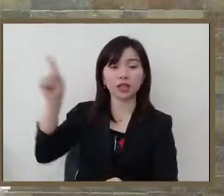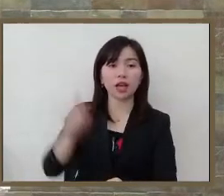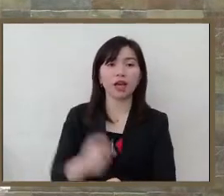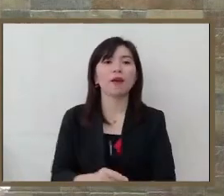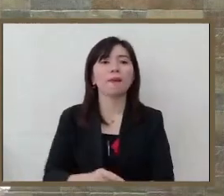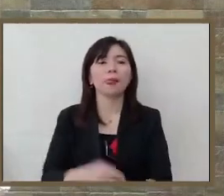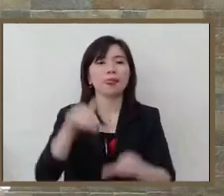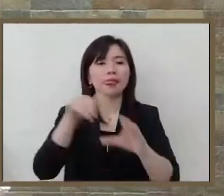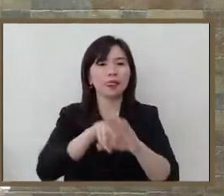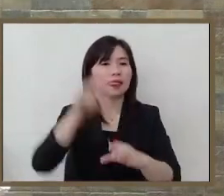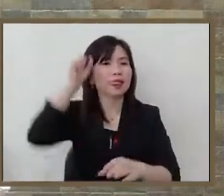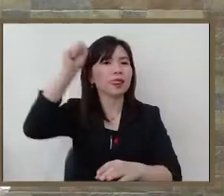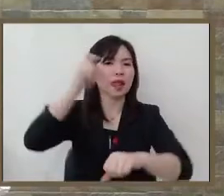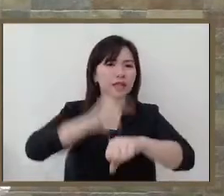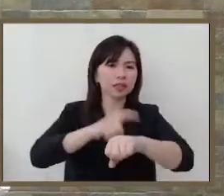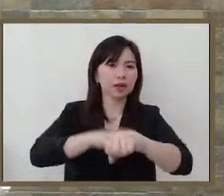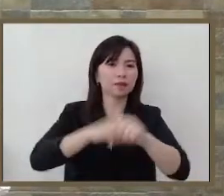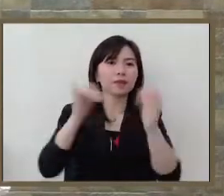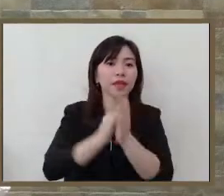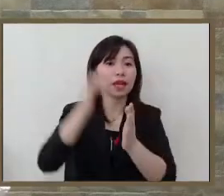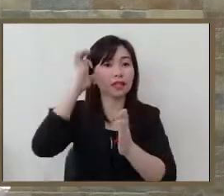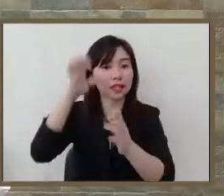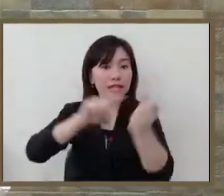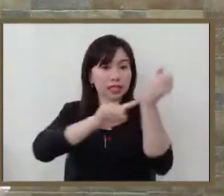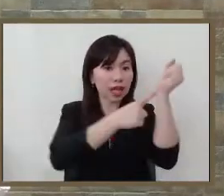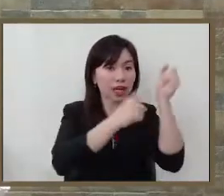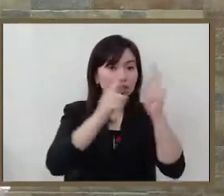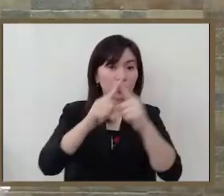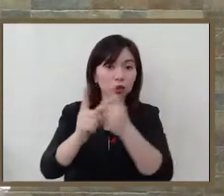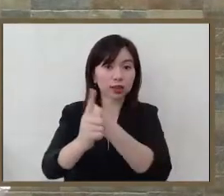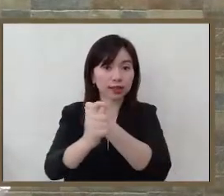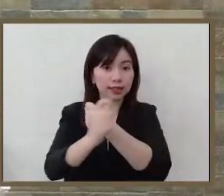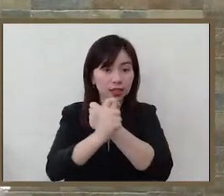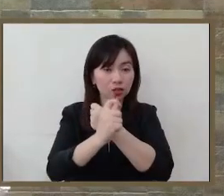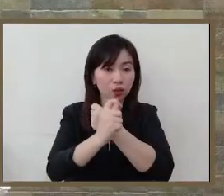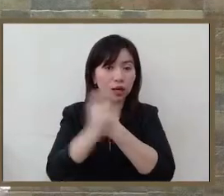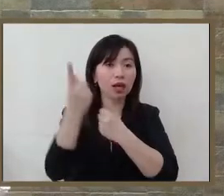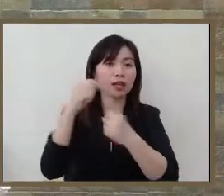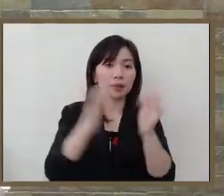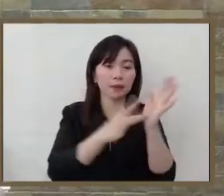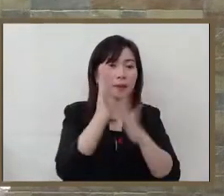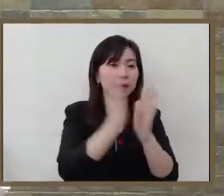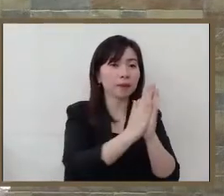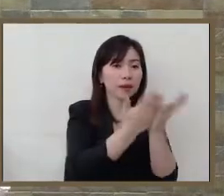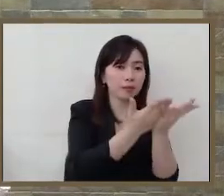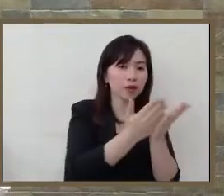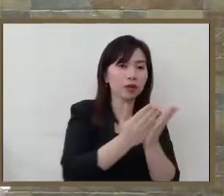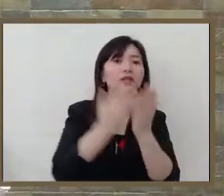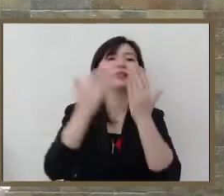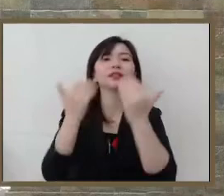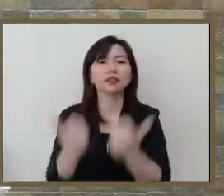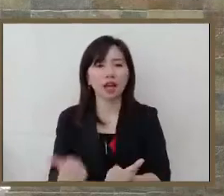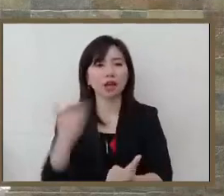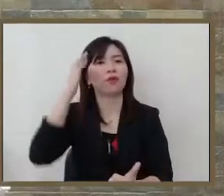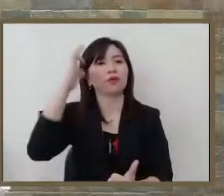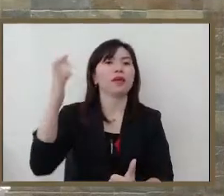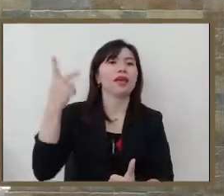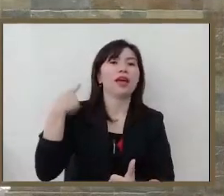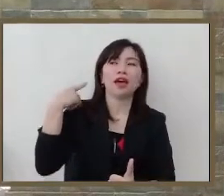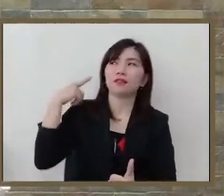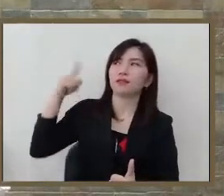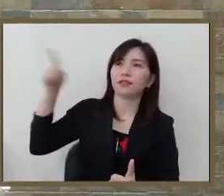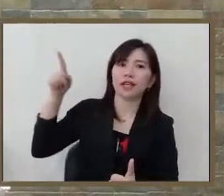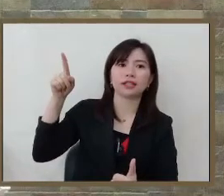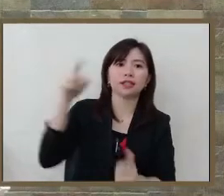will treasure the treasure na ibinigay sa akin ng Panginoon. Kapatid, napunta po ako sa gantong